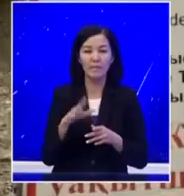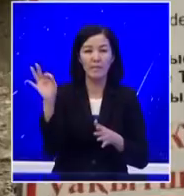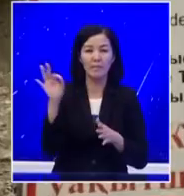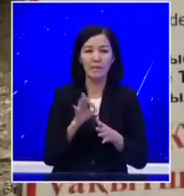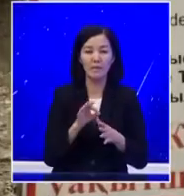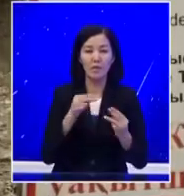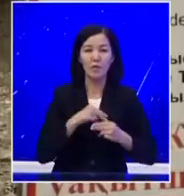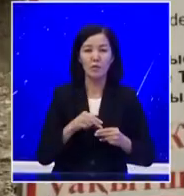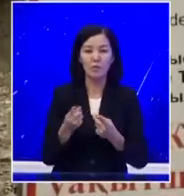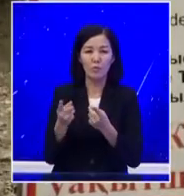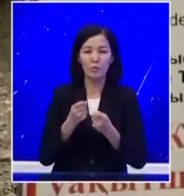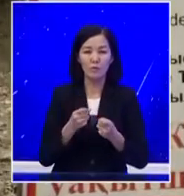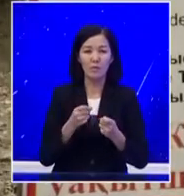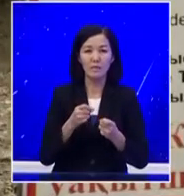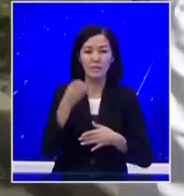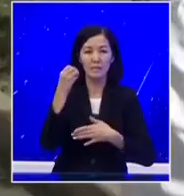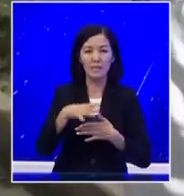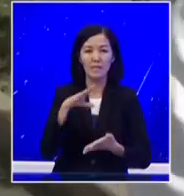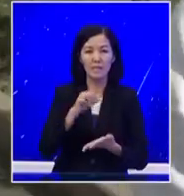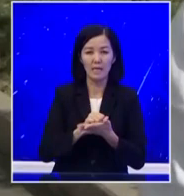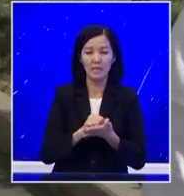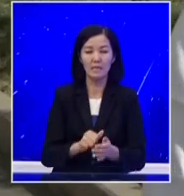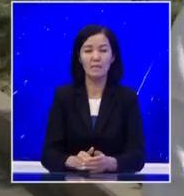из них трудоустроены через центр занятости